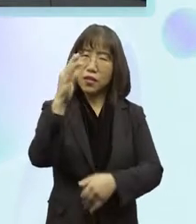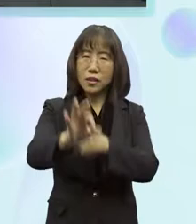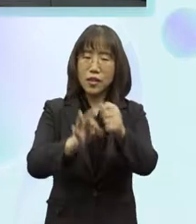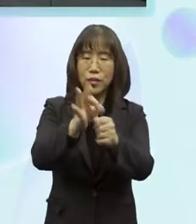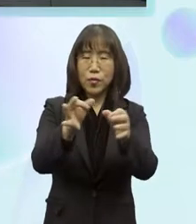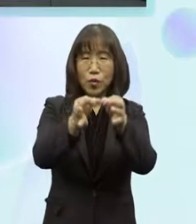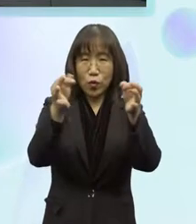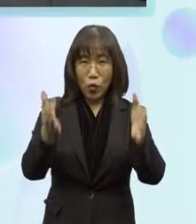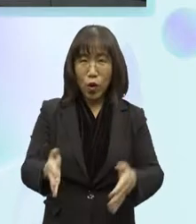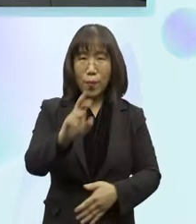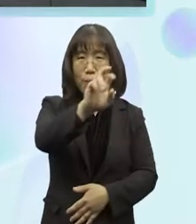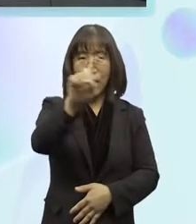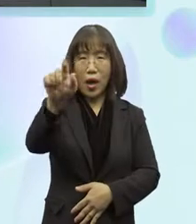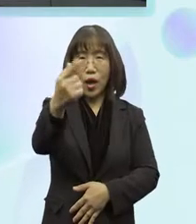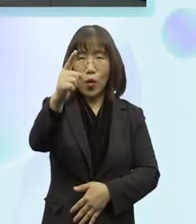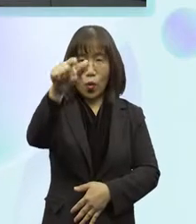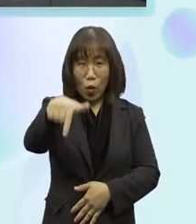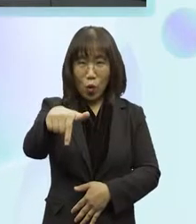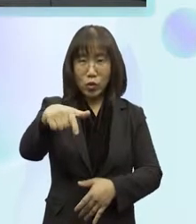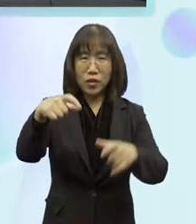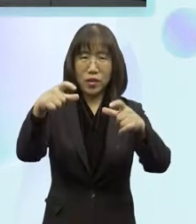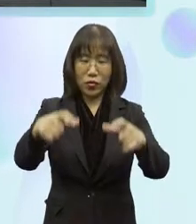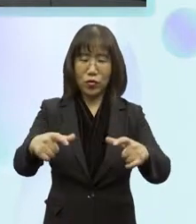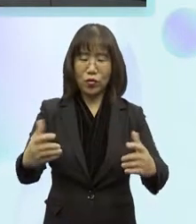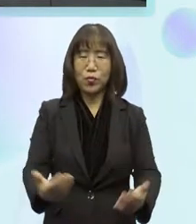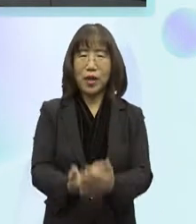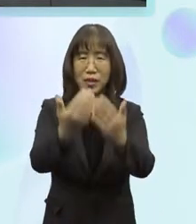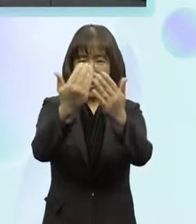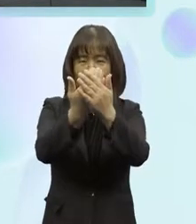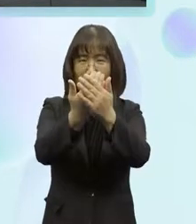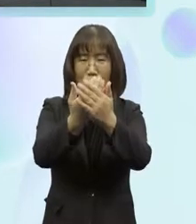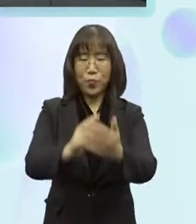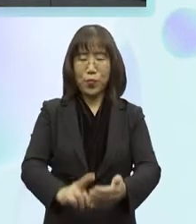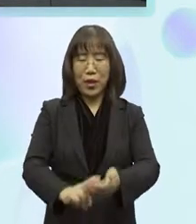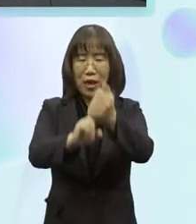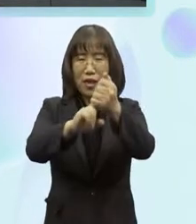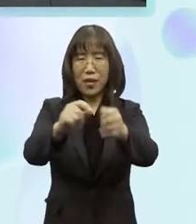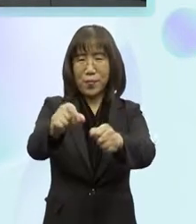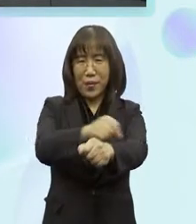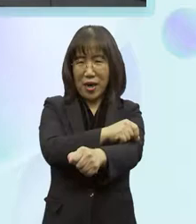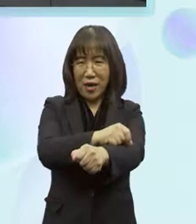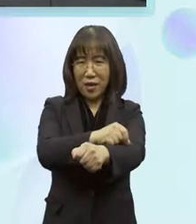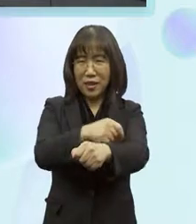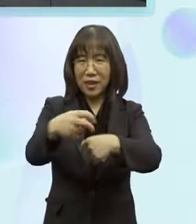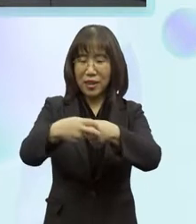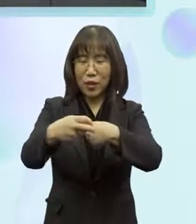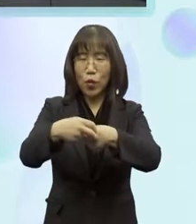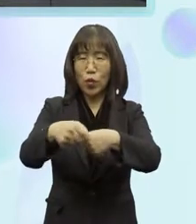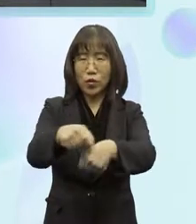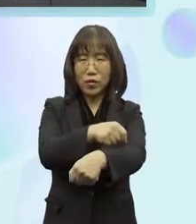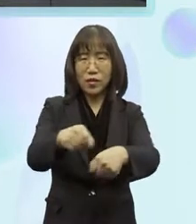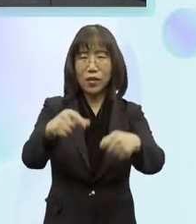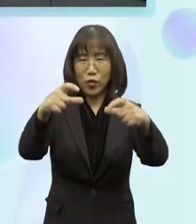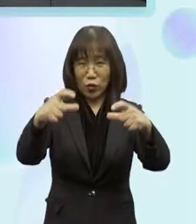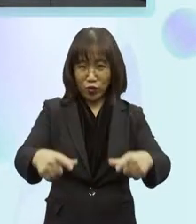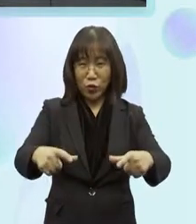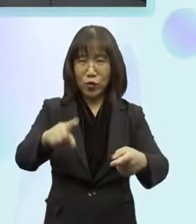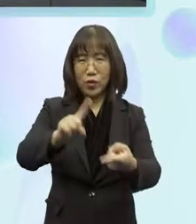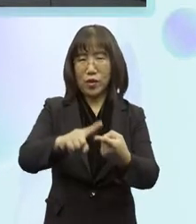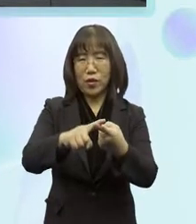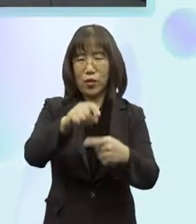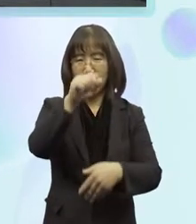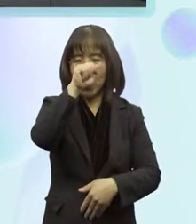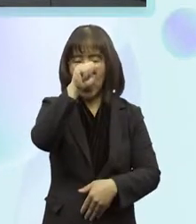이어온 마곡지구의 성공적인 개발과 미라클 메디특구 등 지역경제 활성화를 위한 다양한 노력들이 좋은